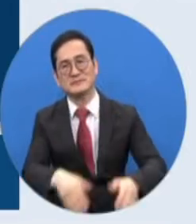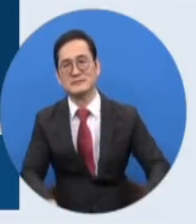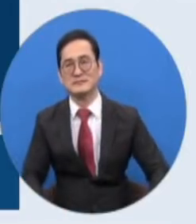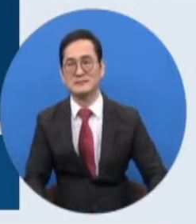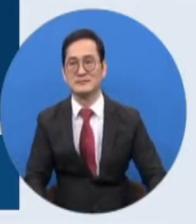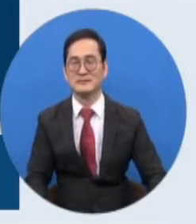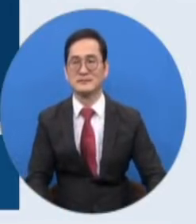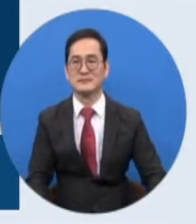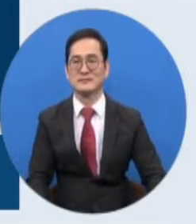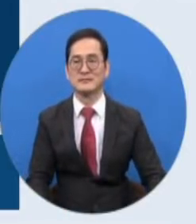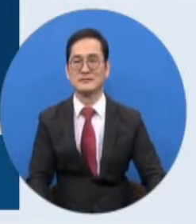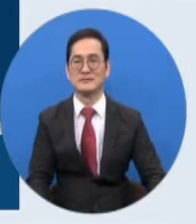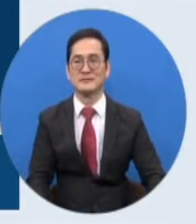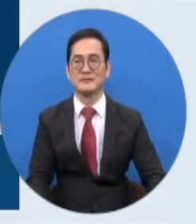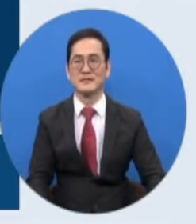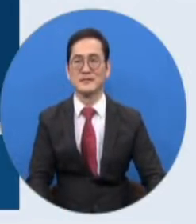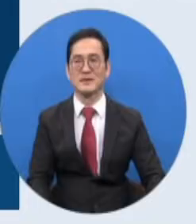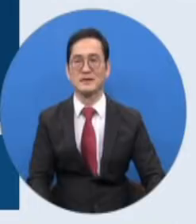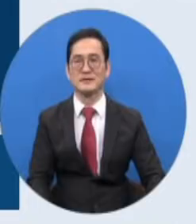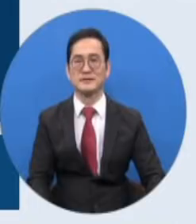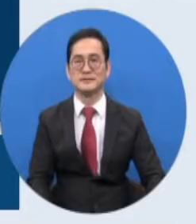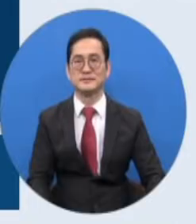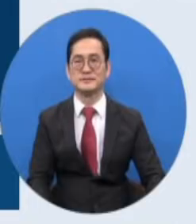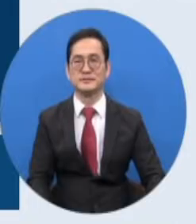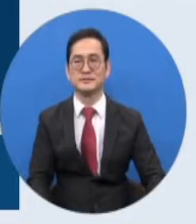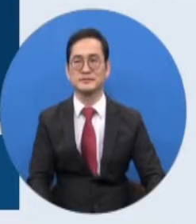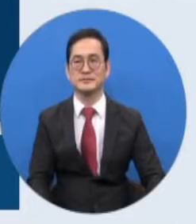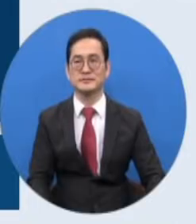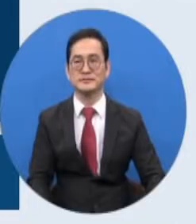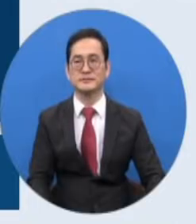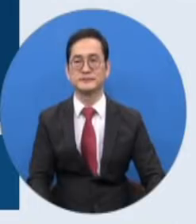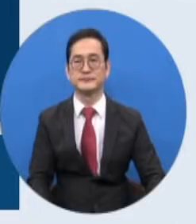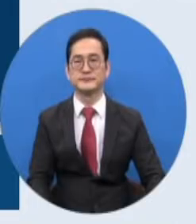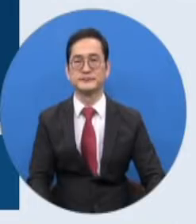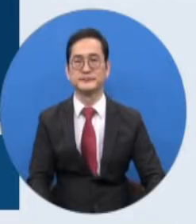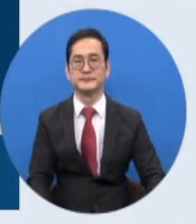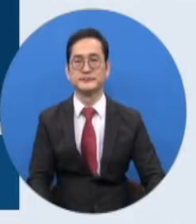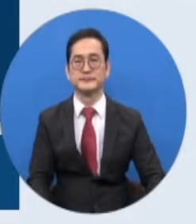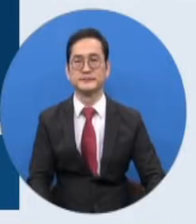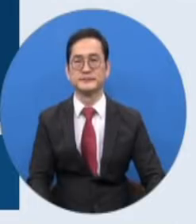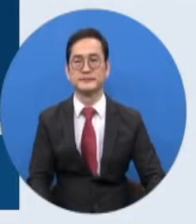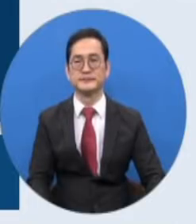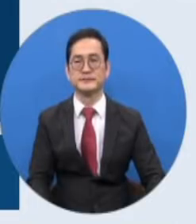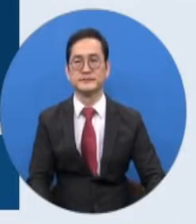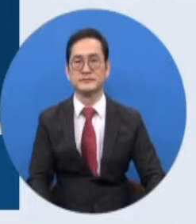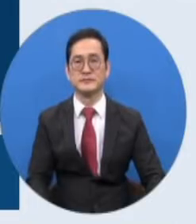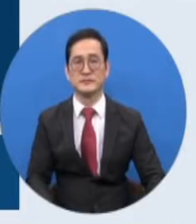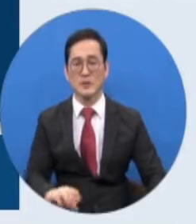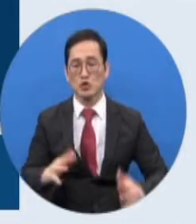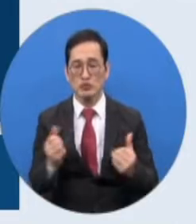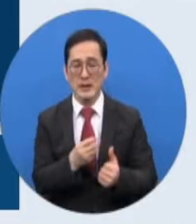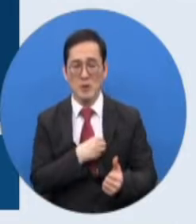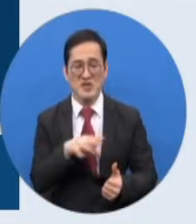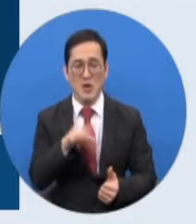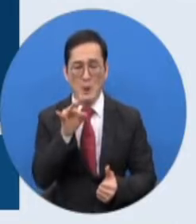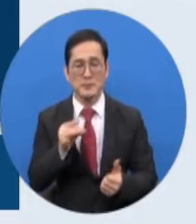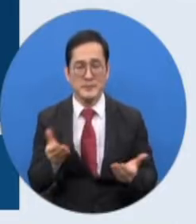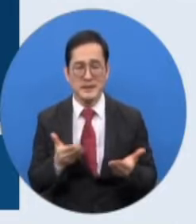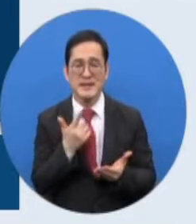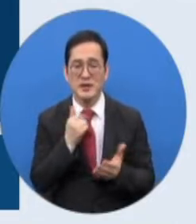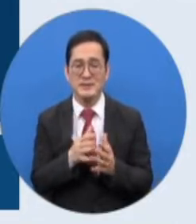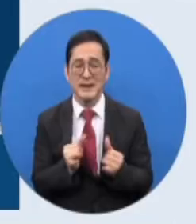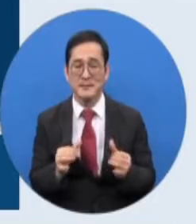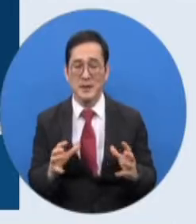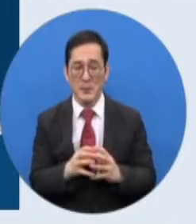겁니다. 민주당 최대 개파예요. 윤호중 사퇴 첫 공식 제기. 초선 의원 모임 더민초도 윤호중